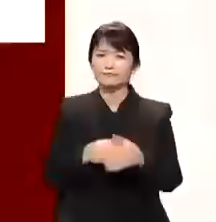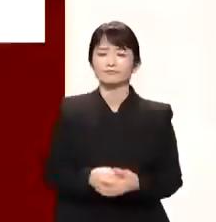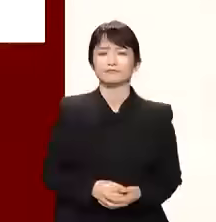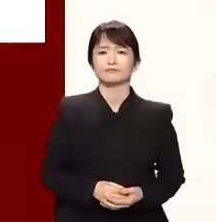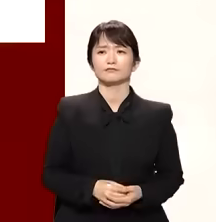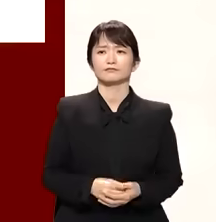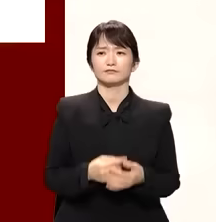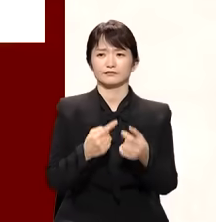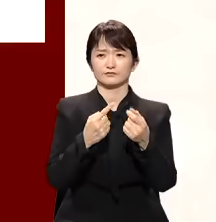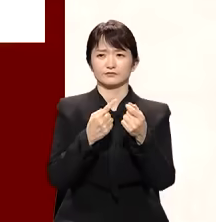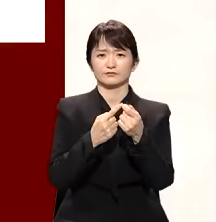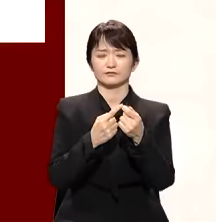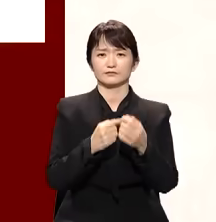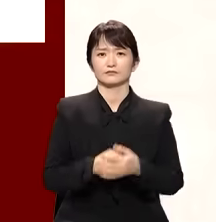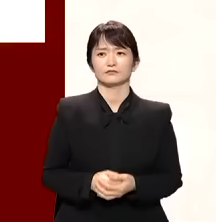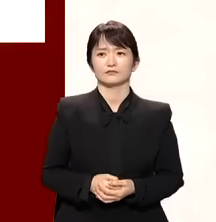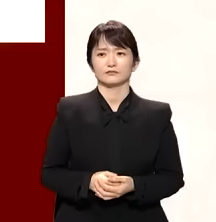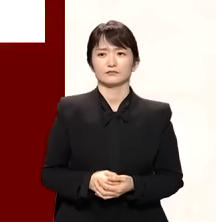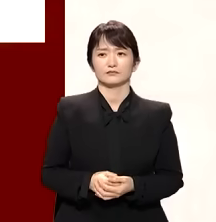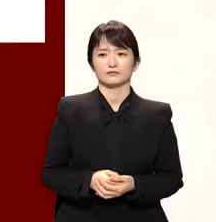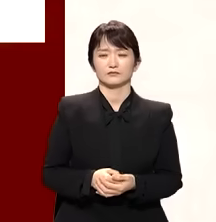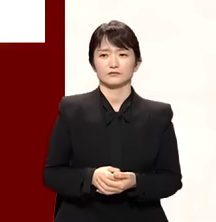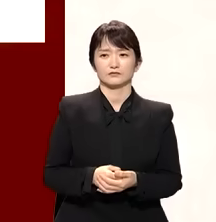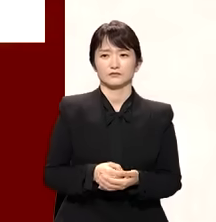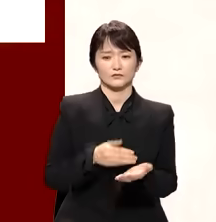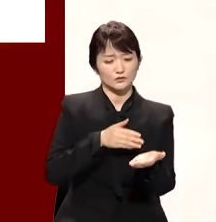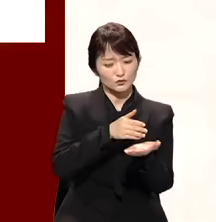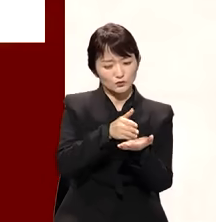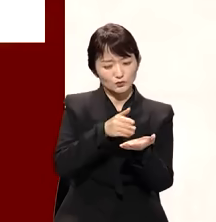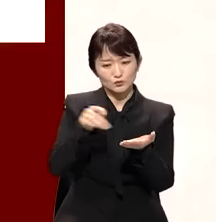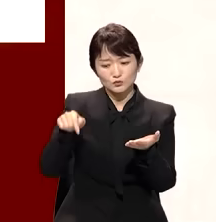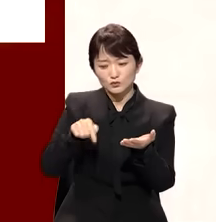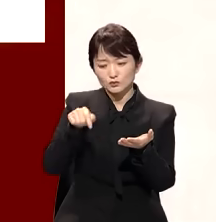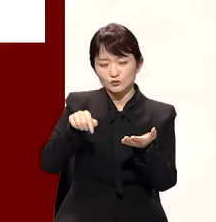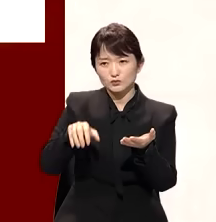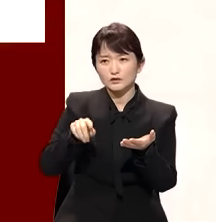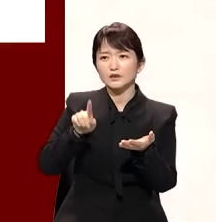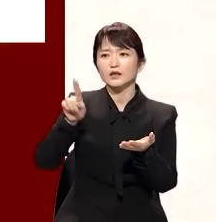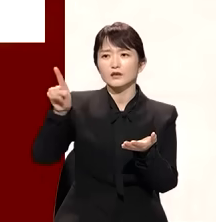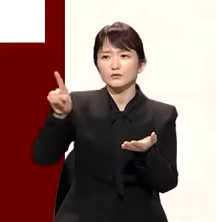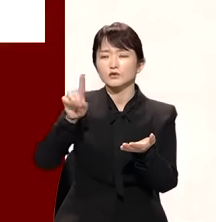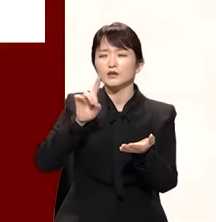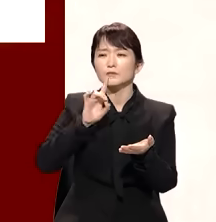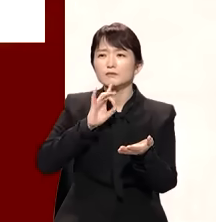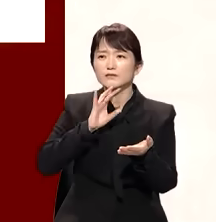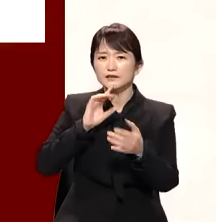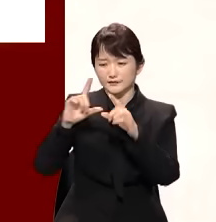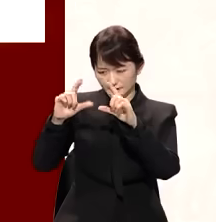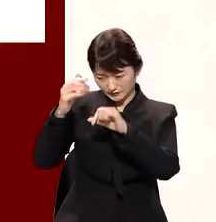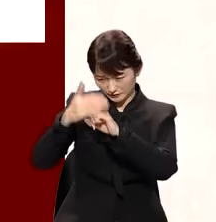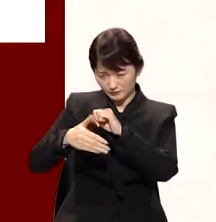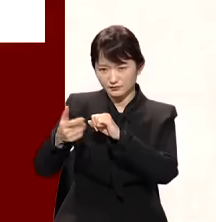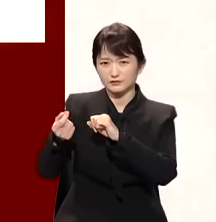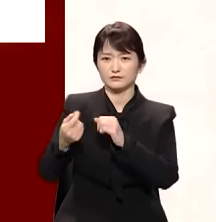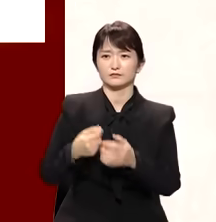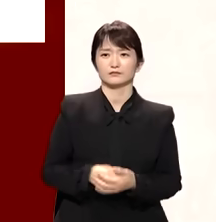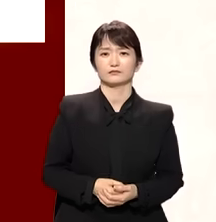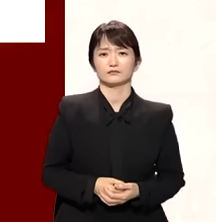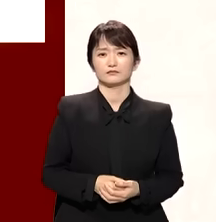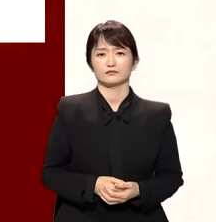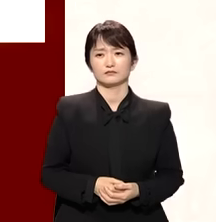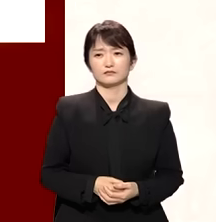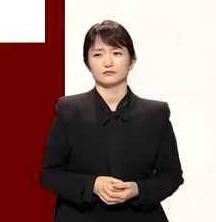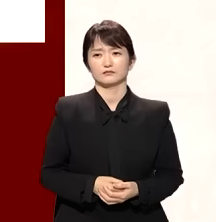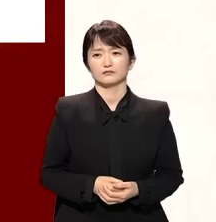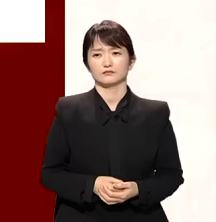일단 첫 번째 아무래도 저희 코스메 중에 일부만 찍 올린 거 같다 저기는 회 단품을 파는 곳이 아니라는 거예요 그리고